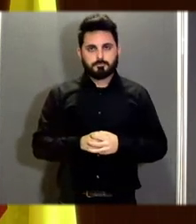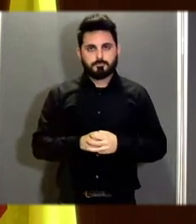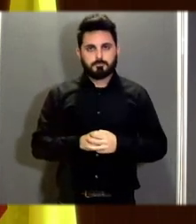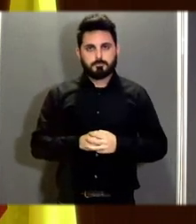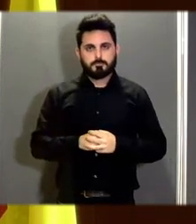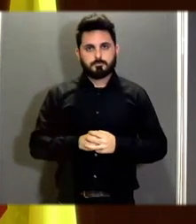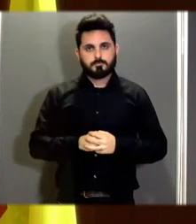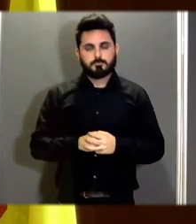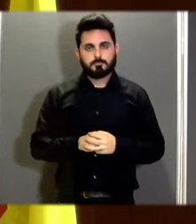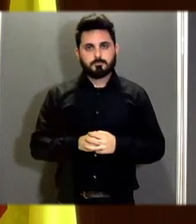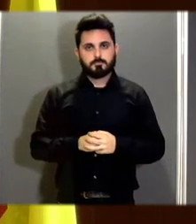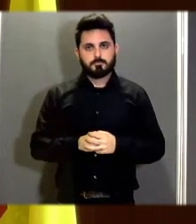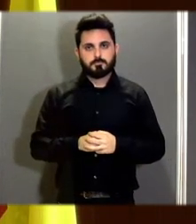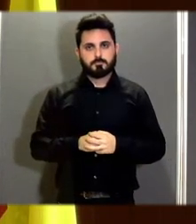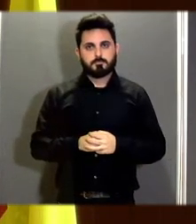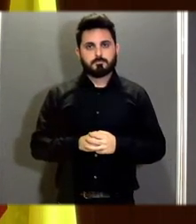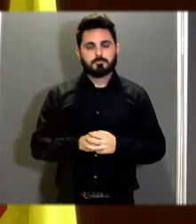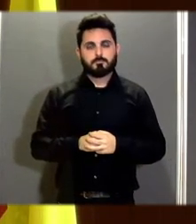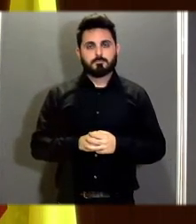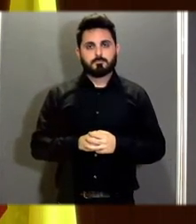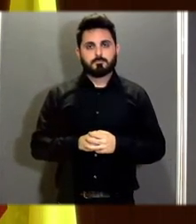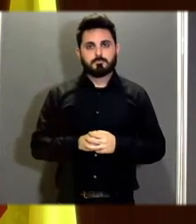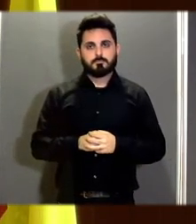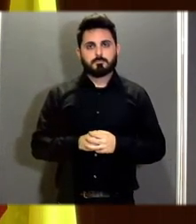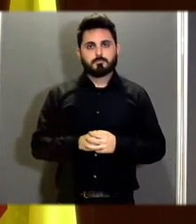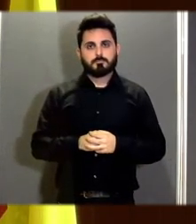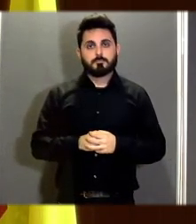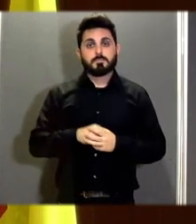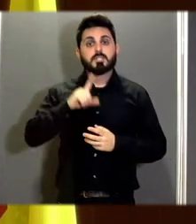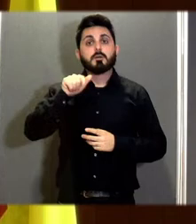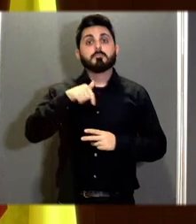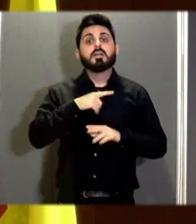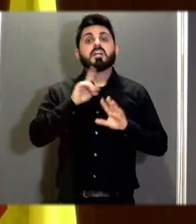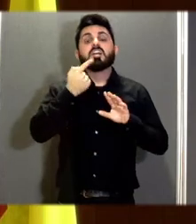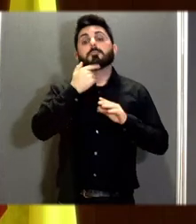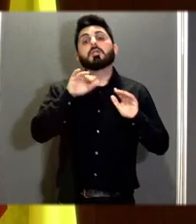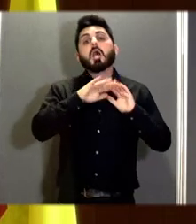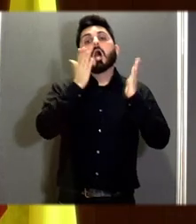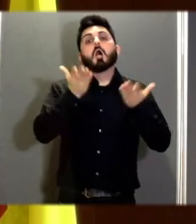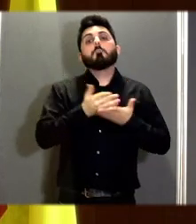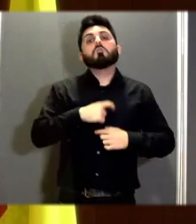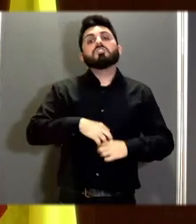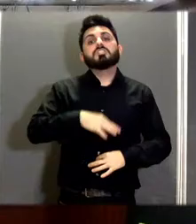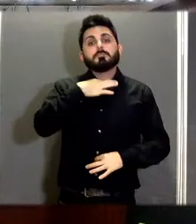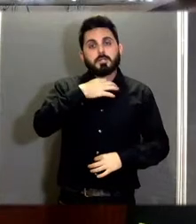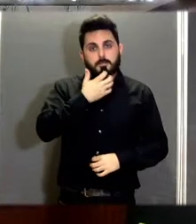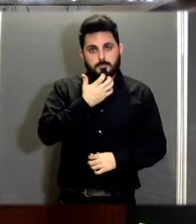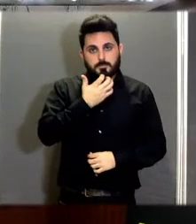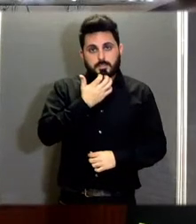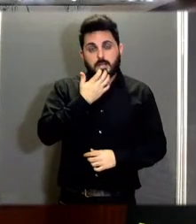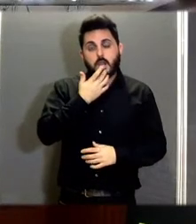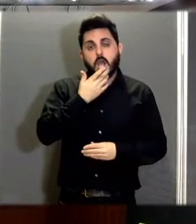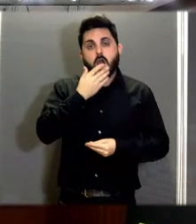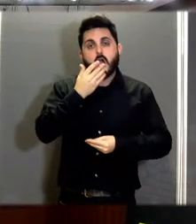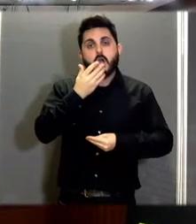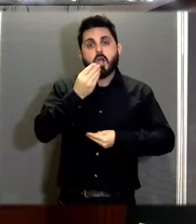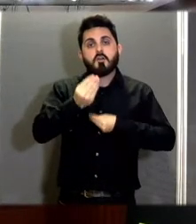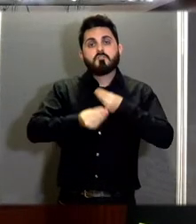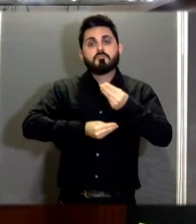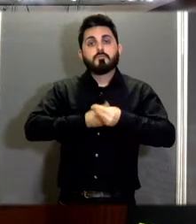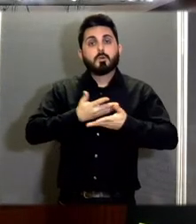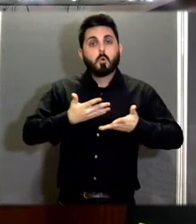Hem tractat, com s'ha dit aquí, el món civil, hem tractat com fer el moviment civil a partir de